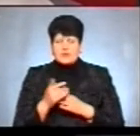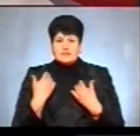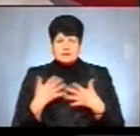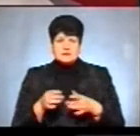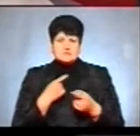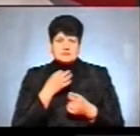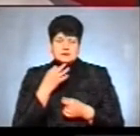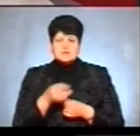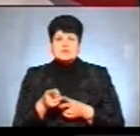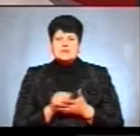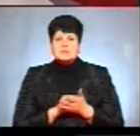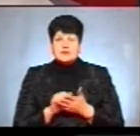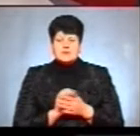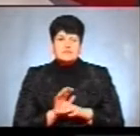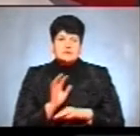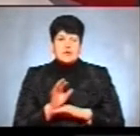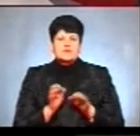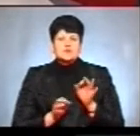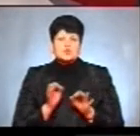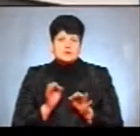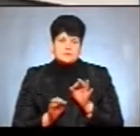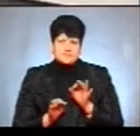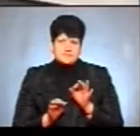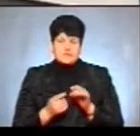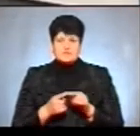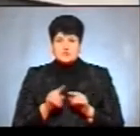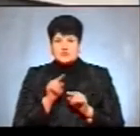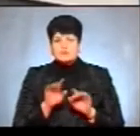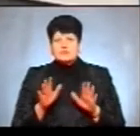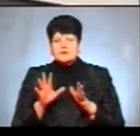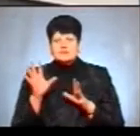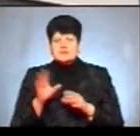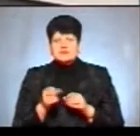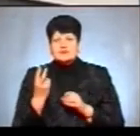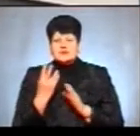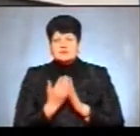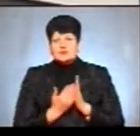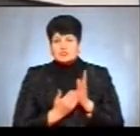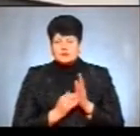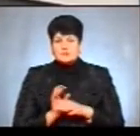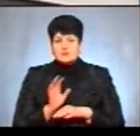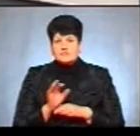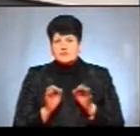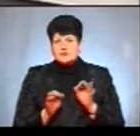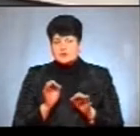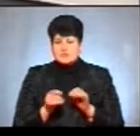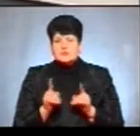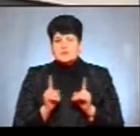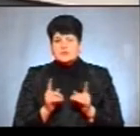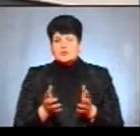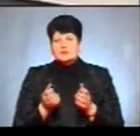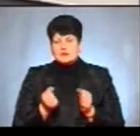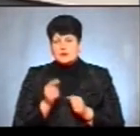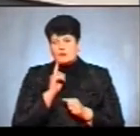ці матеріали ми направляємо в суди. І в даному випадку всі ці 12 протоколів направлені в суди, і ми тільки отримали поки що